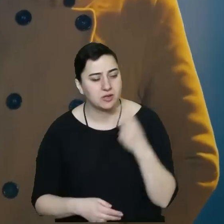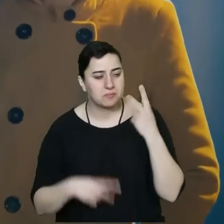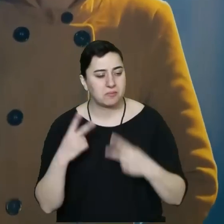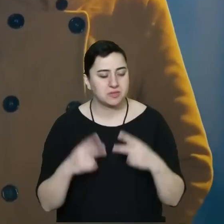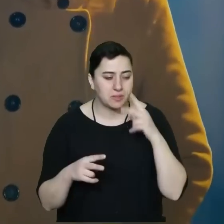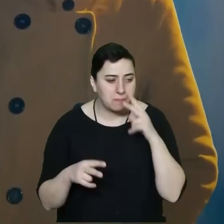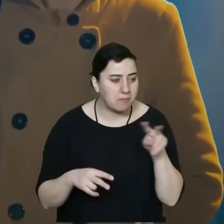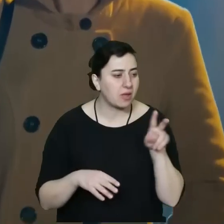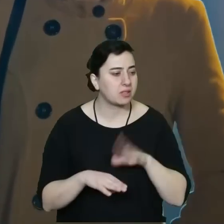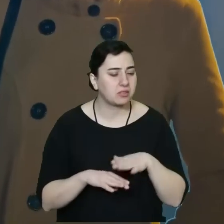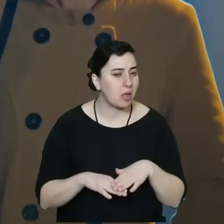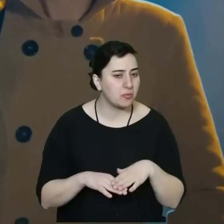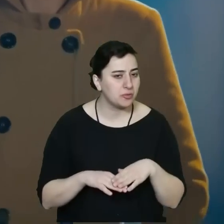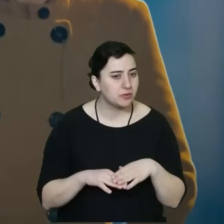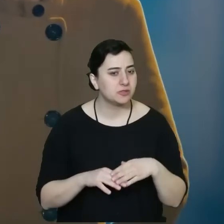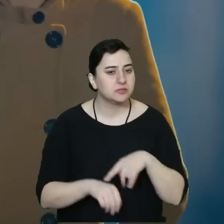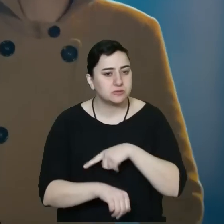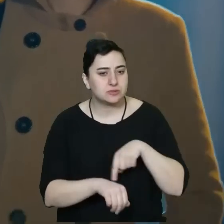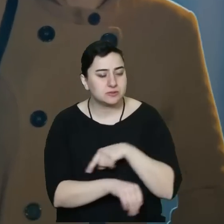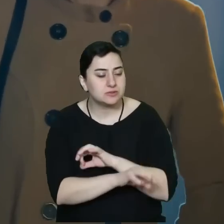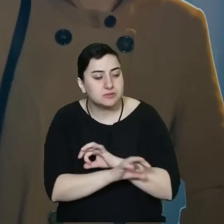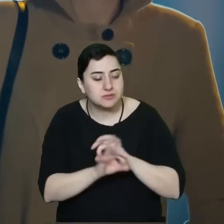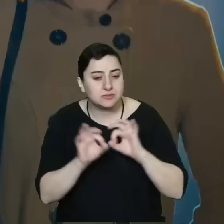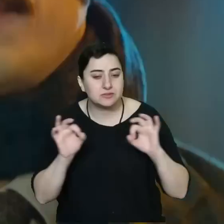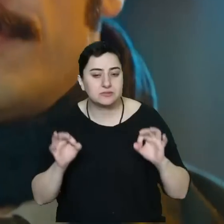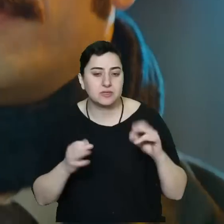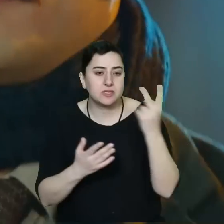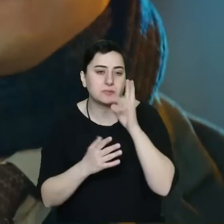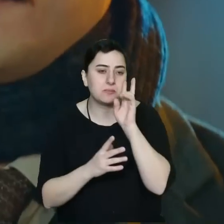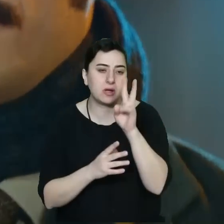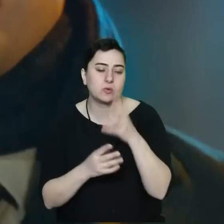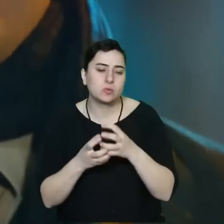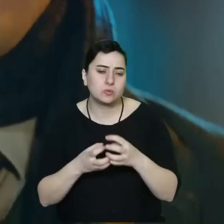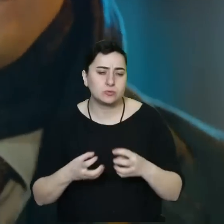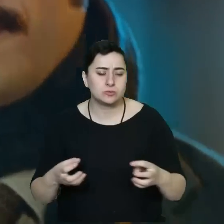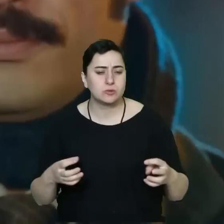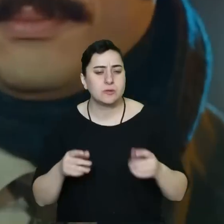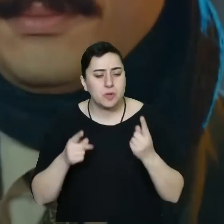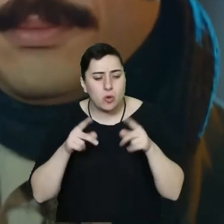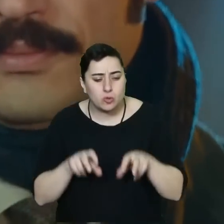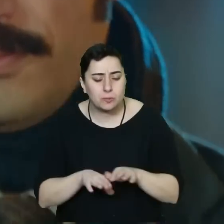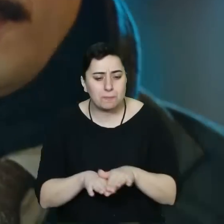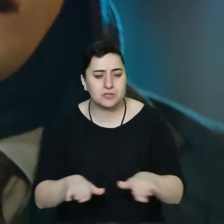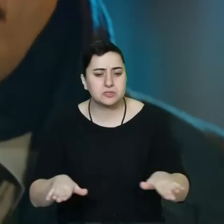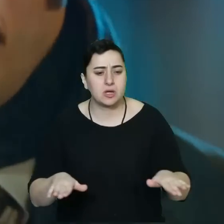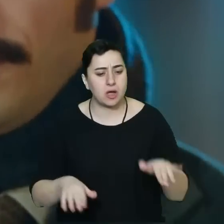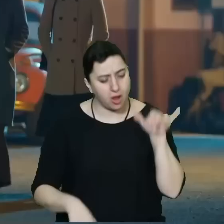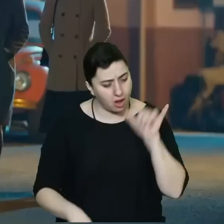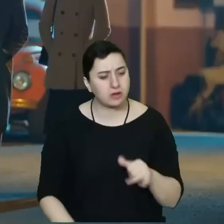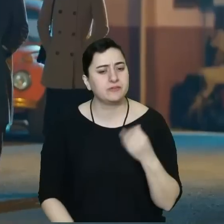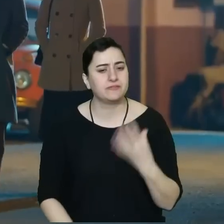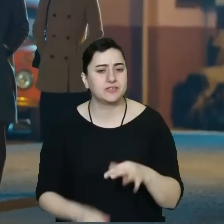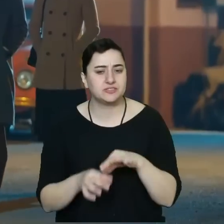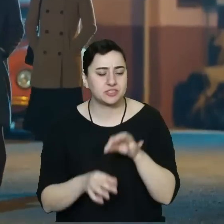bir bakınır ne yaptığını. Süresiz kapılır tablolara yan gelir. Ve oturdu mu bir masaya hakkını verir